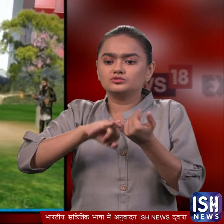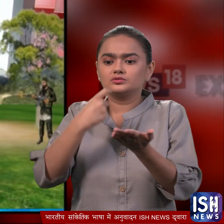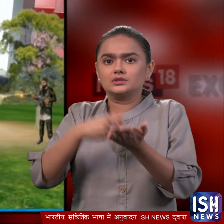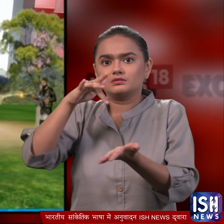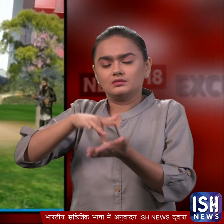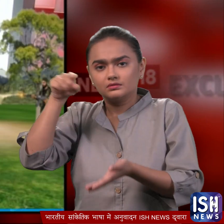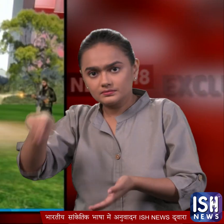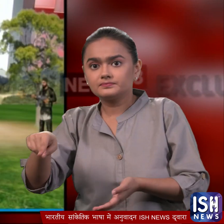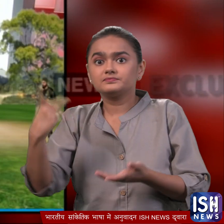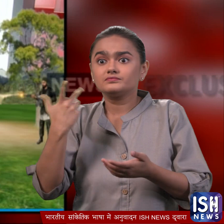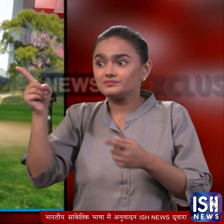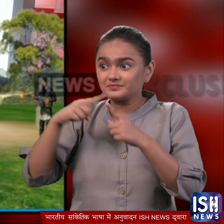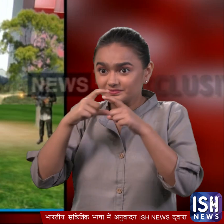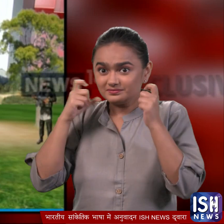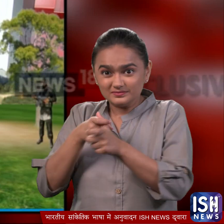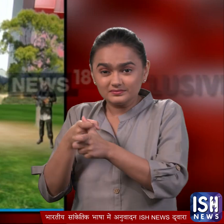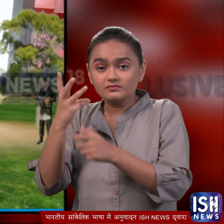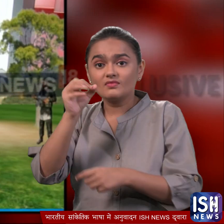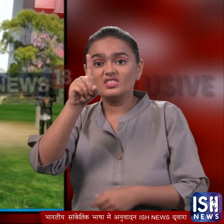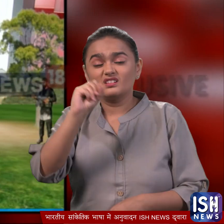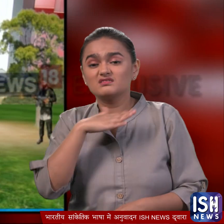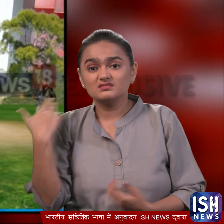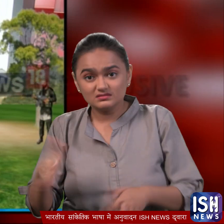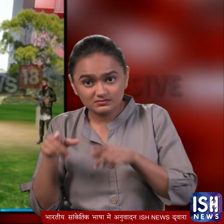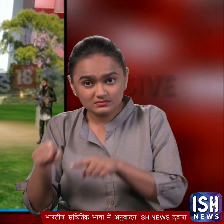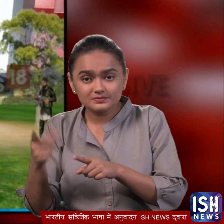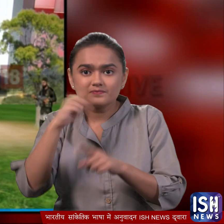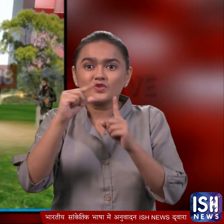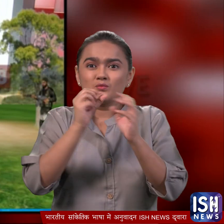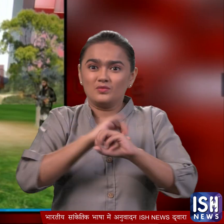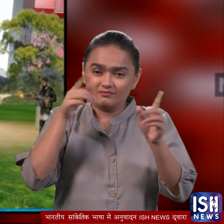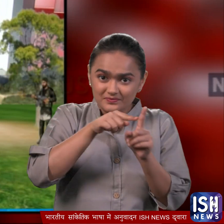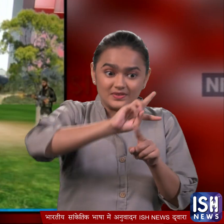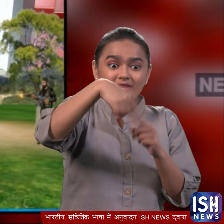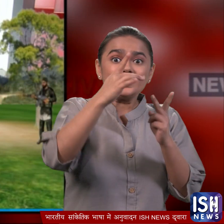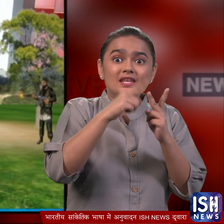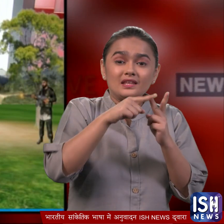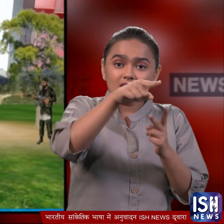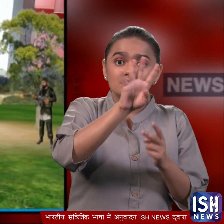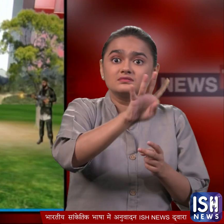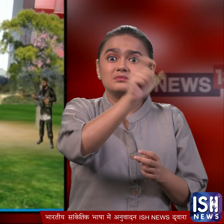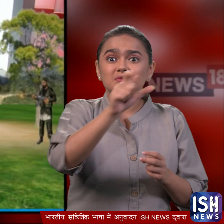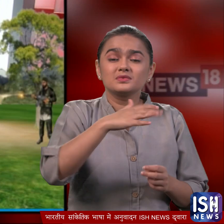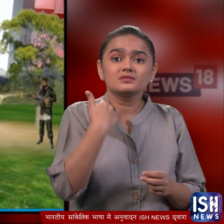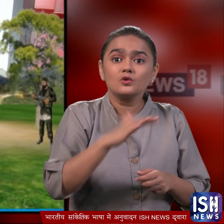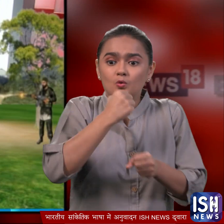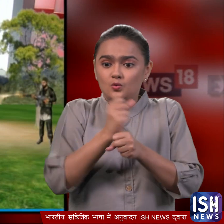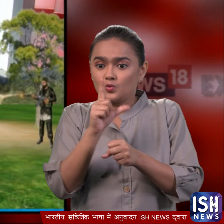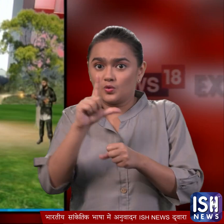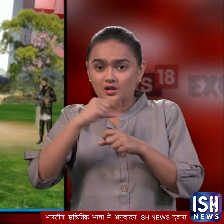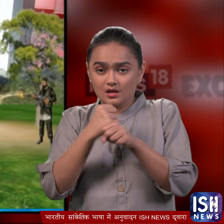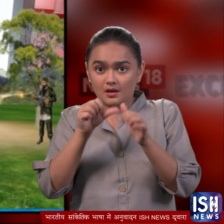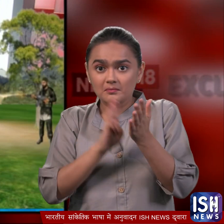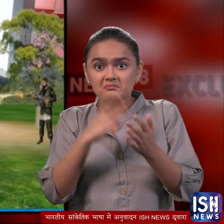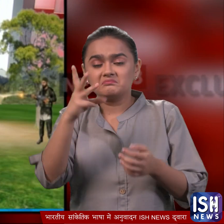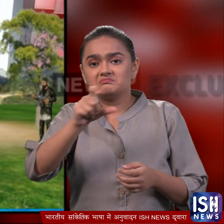घटनाएं श्रीनगर में हुई, जहां आतंकियों के ऐसे ही हमलों में 10 लोगों की जान गई। पुलवामा और अनंतनाग में 4 लोगों को मारा गया।